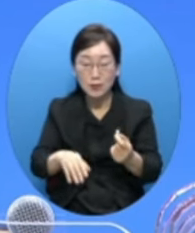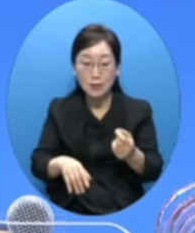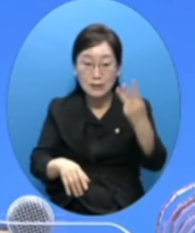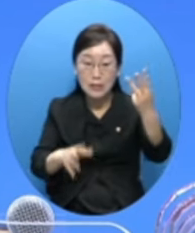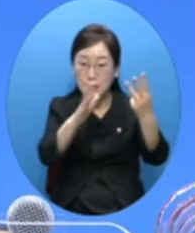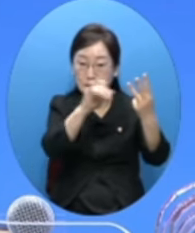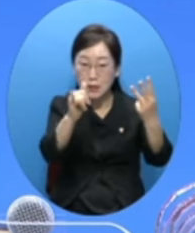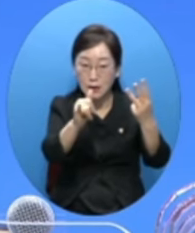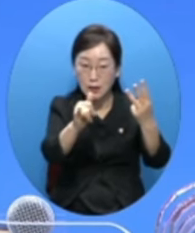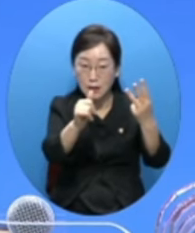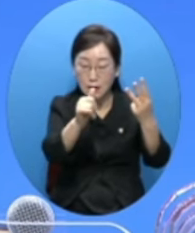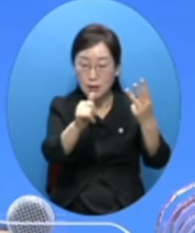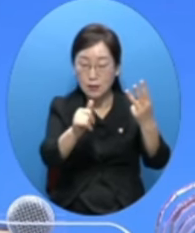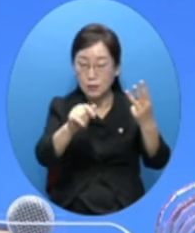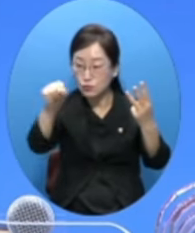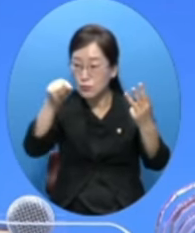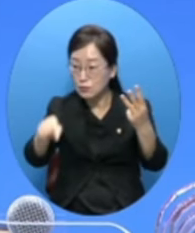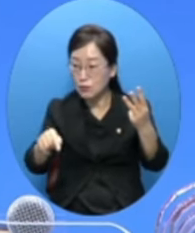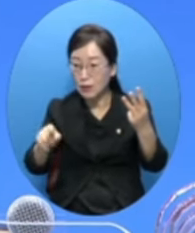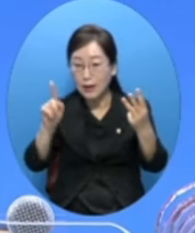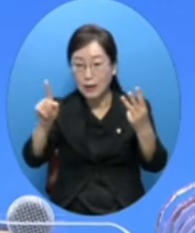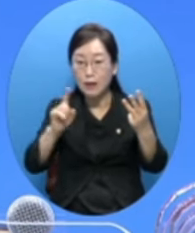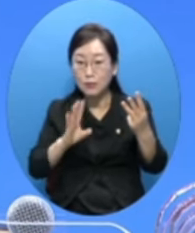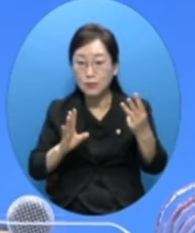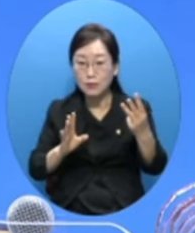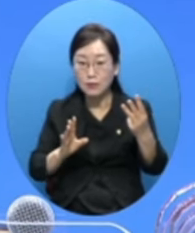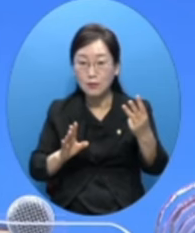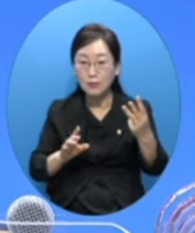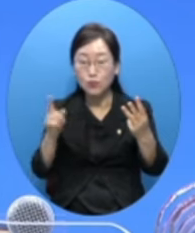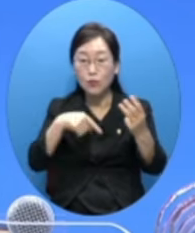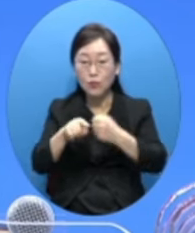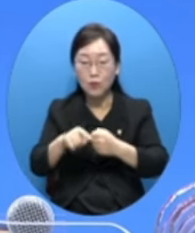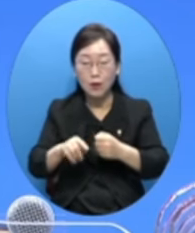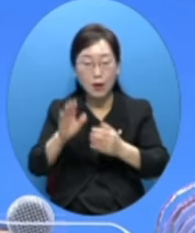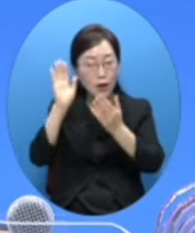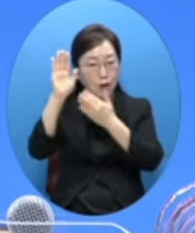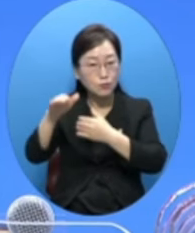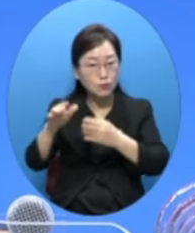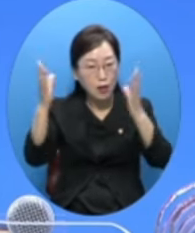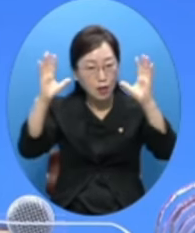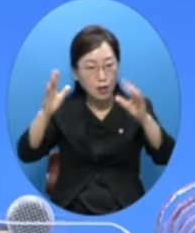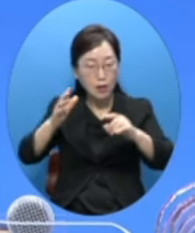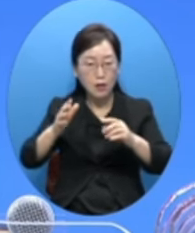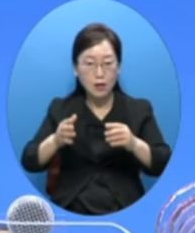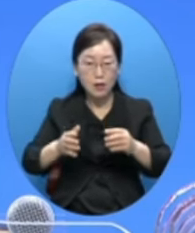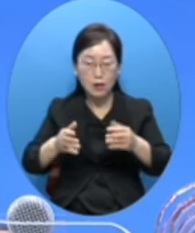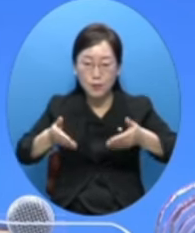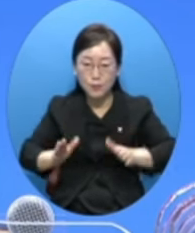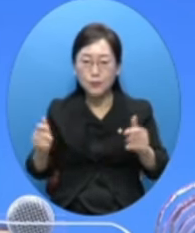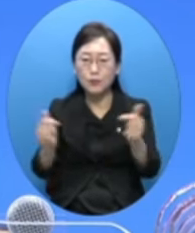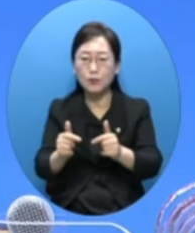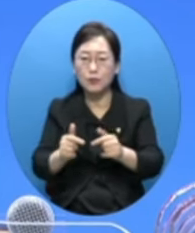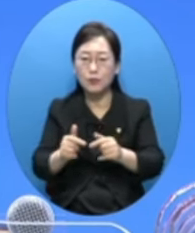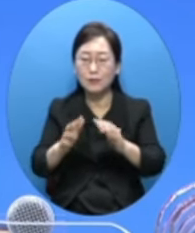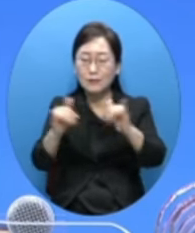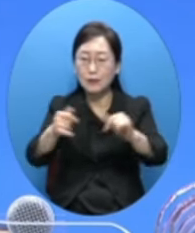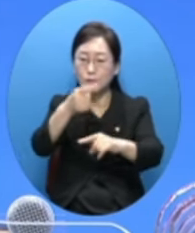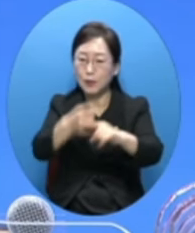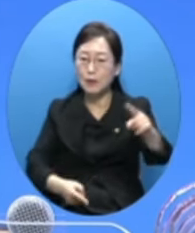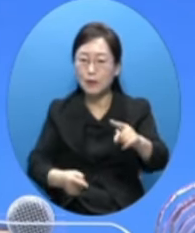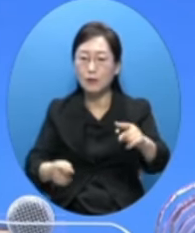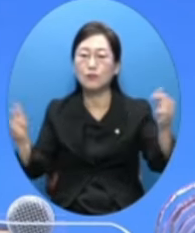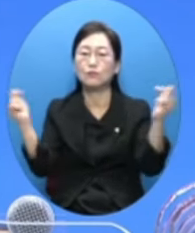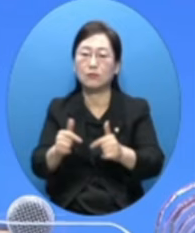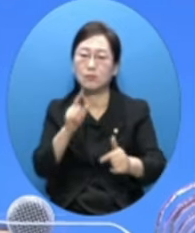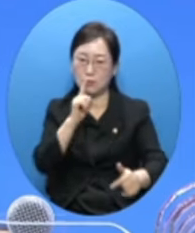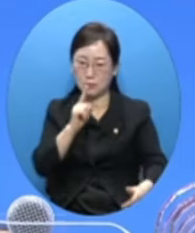0.7이니까 누군 말하기를 2050년쯤 되면 우리나라 인구가 절반으로 준다고 하는 그런 통계도 내놓았습니다. 그렇기 때문에